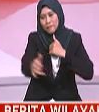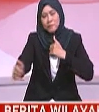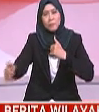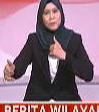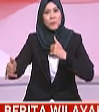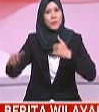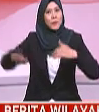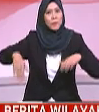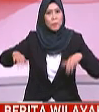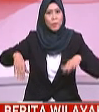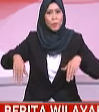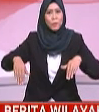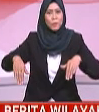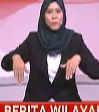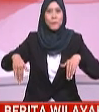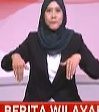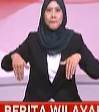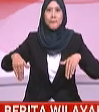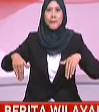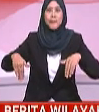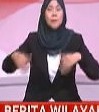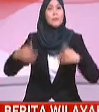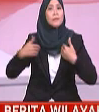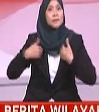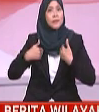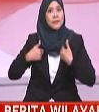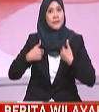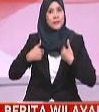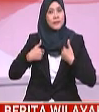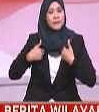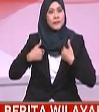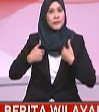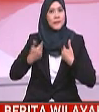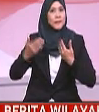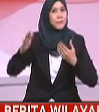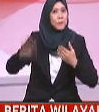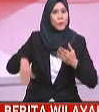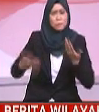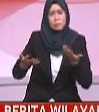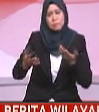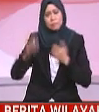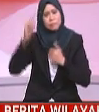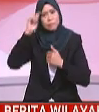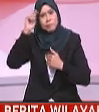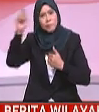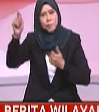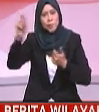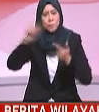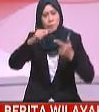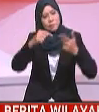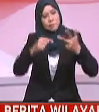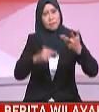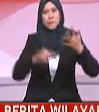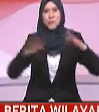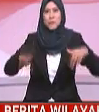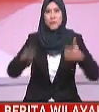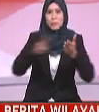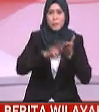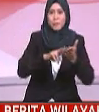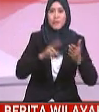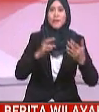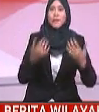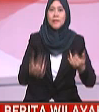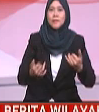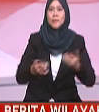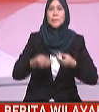belum yang sudah tidak terbatas, ya, seperti Terengganu dan beberapa negeri yang lain. Dan selepas ini